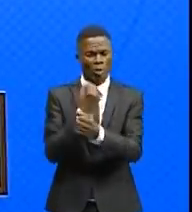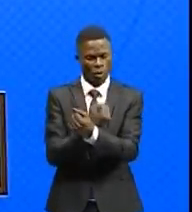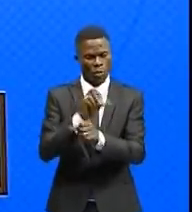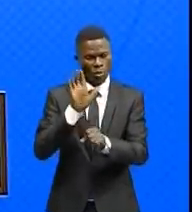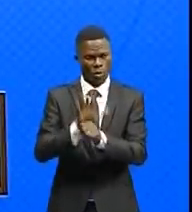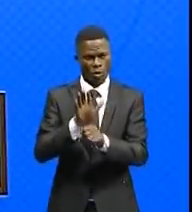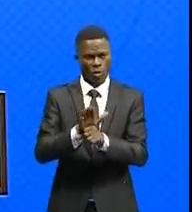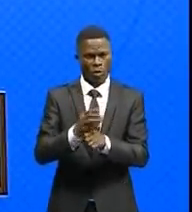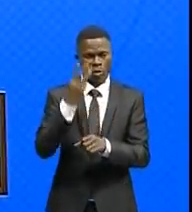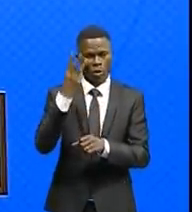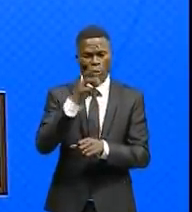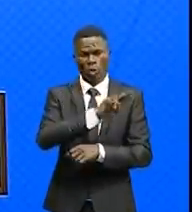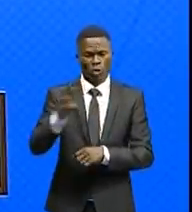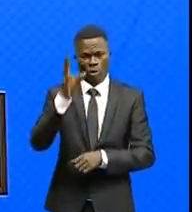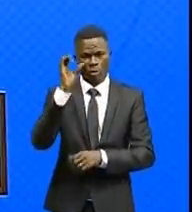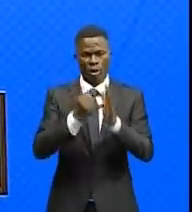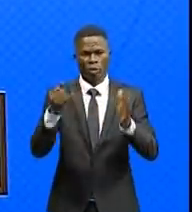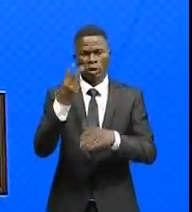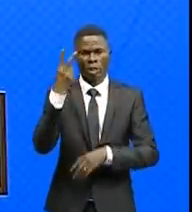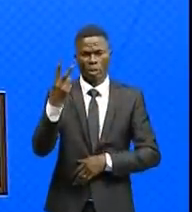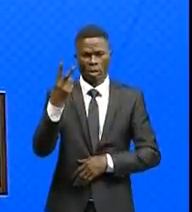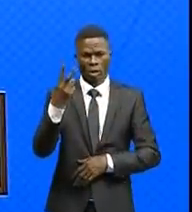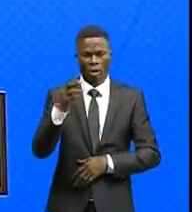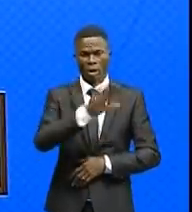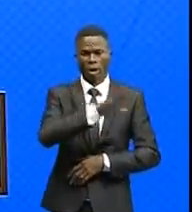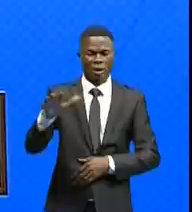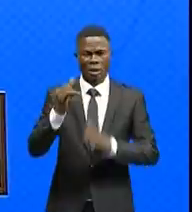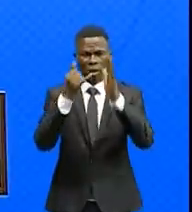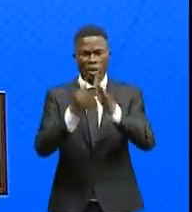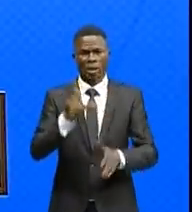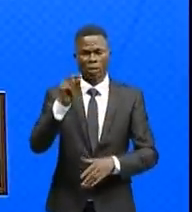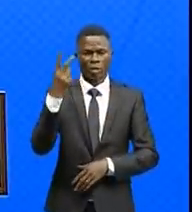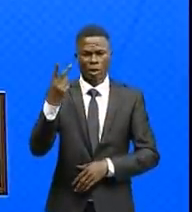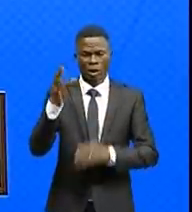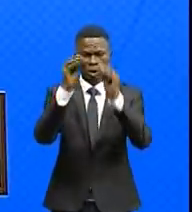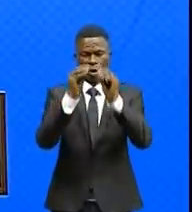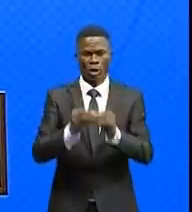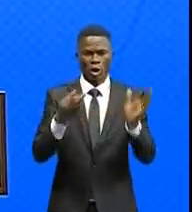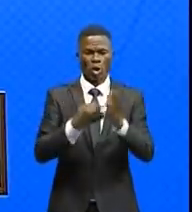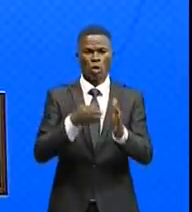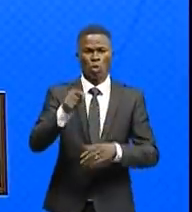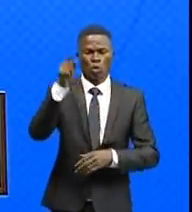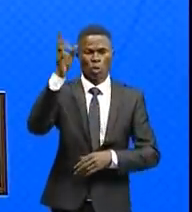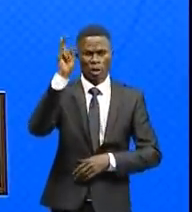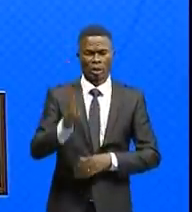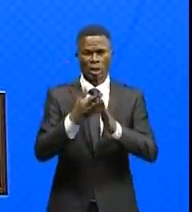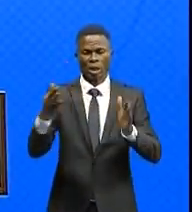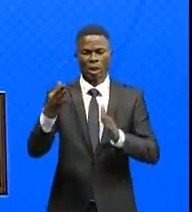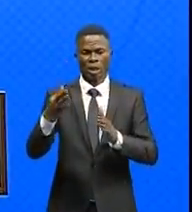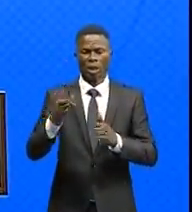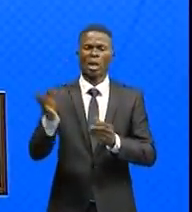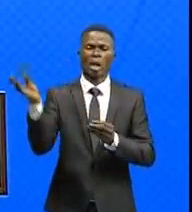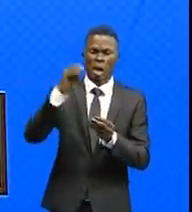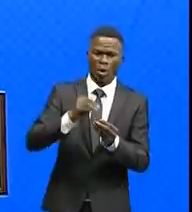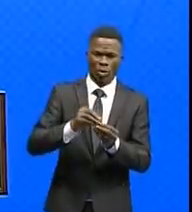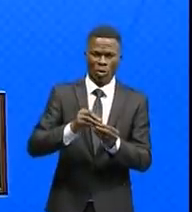respectivement 3372 parts et 5626 parts, soit un total de 8998 parts